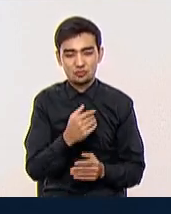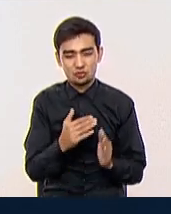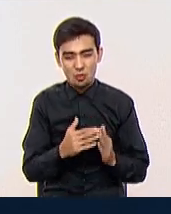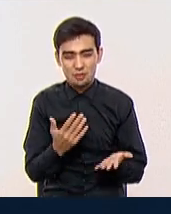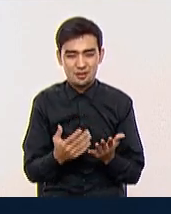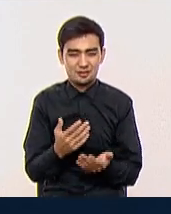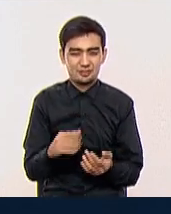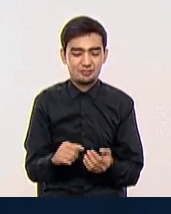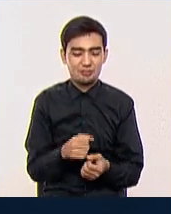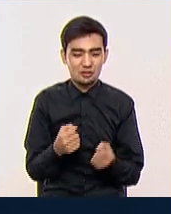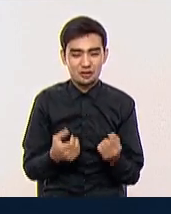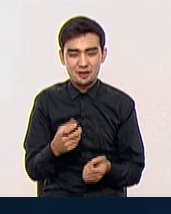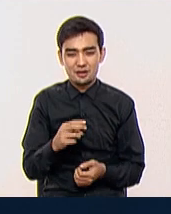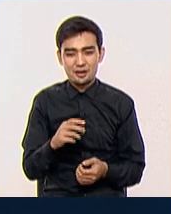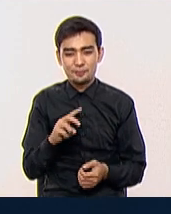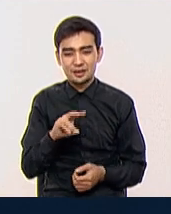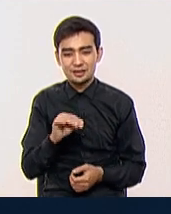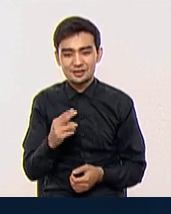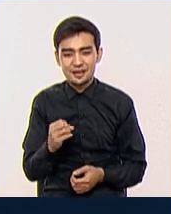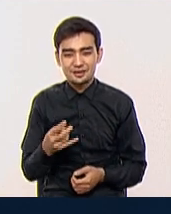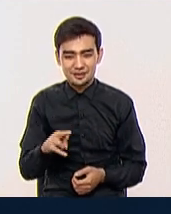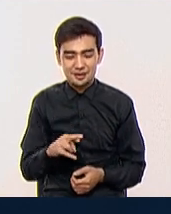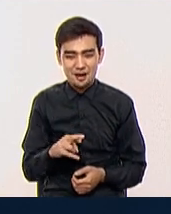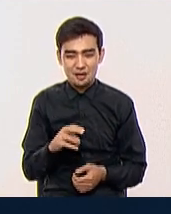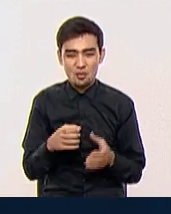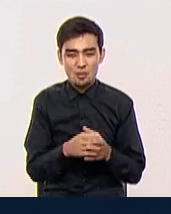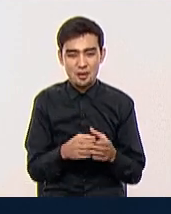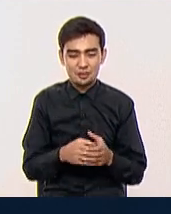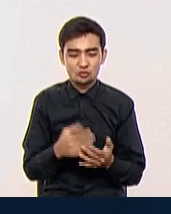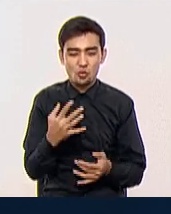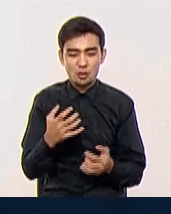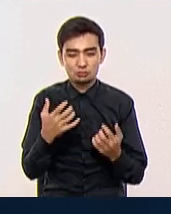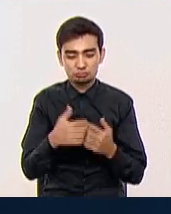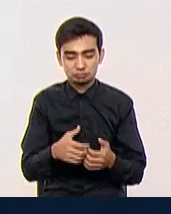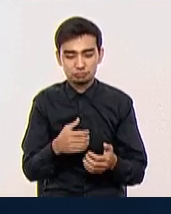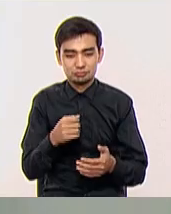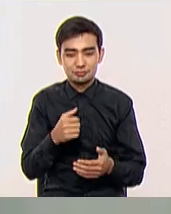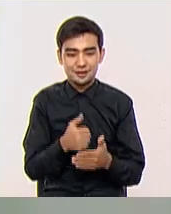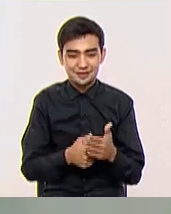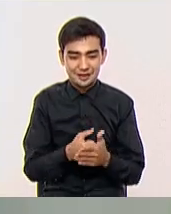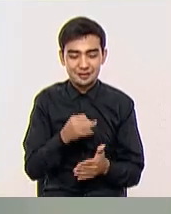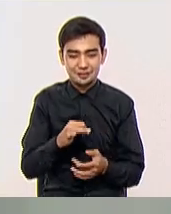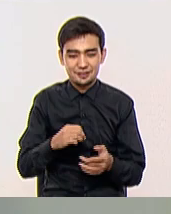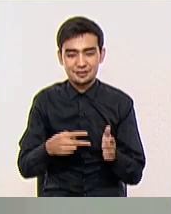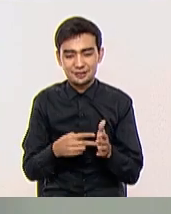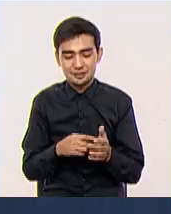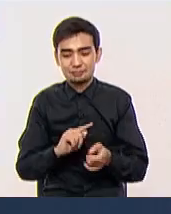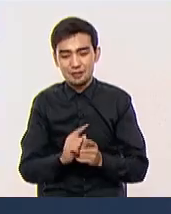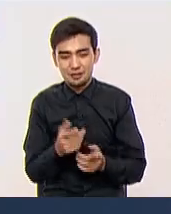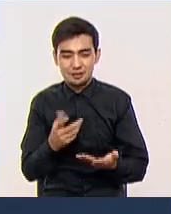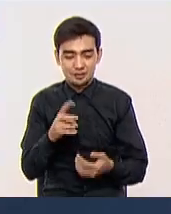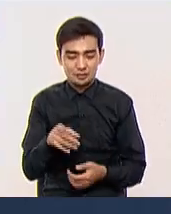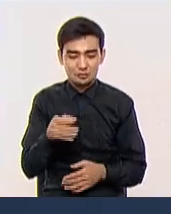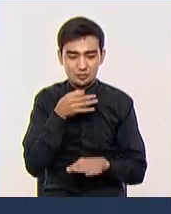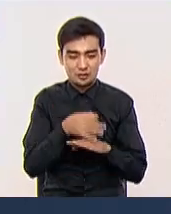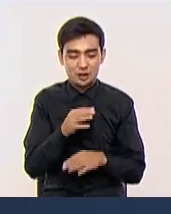мүліктің лицензияланған бағалау компаниясы берген бағасын белгілеп, және де бағасы өзгеретін қадамын бекітеді.